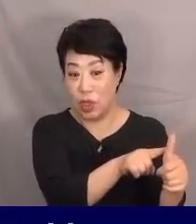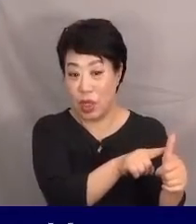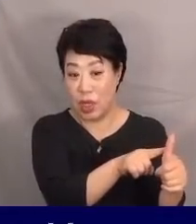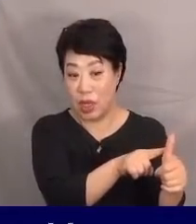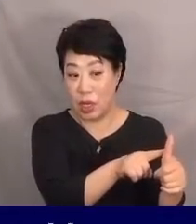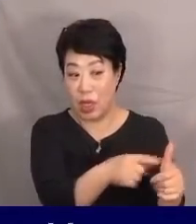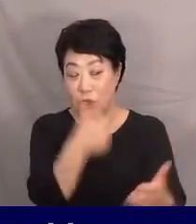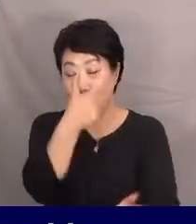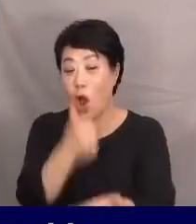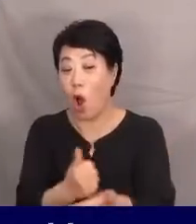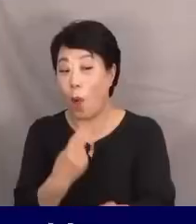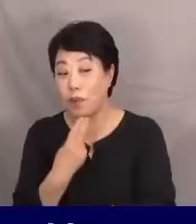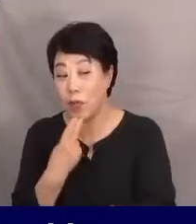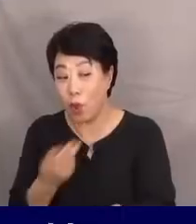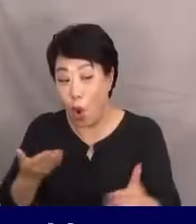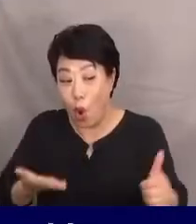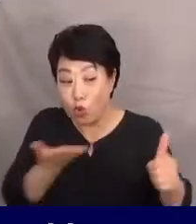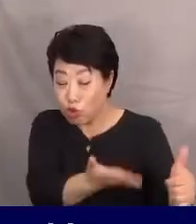주듯이